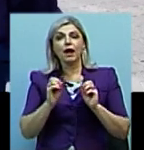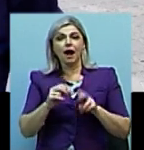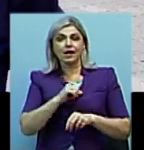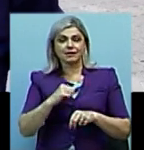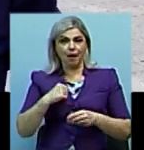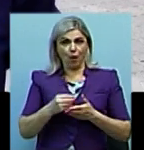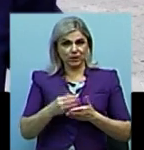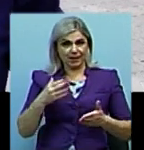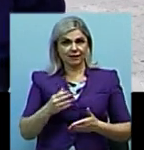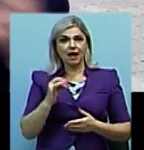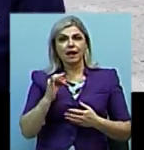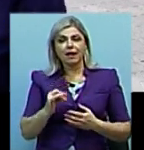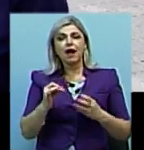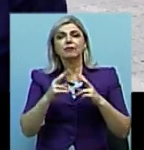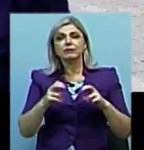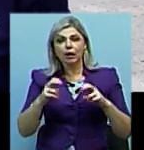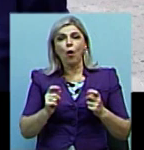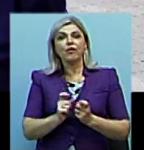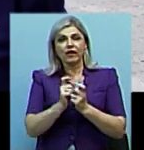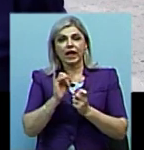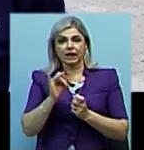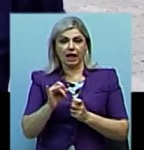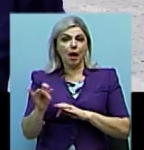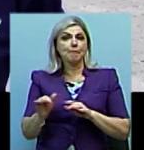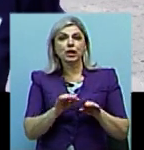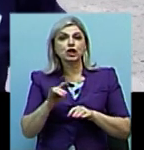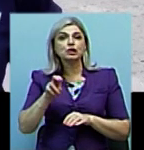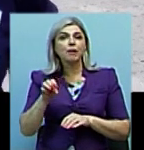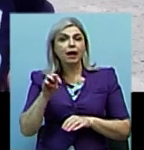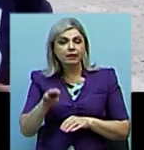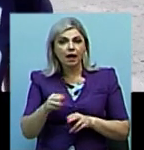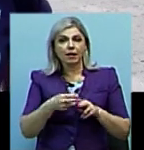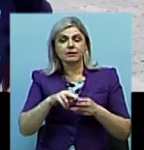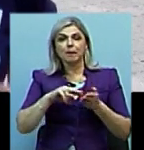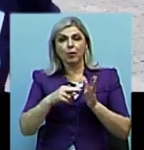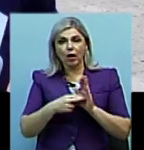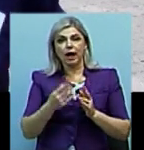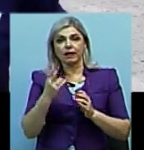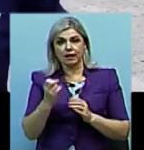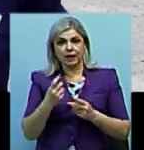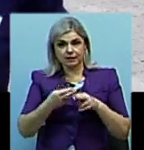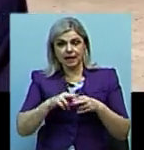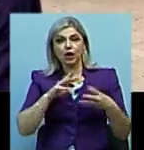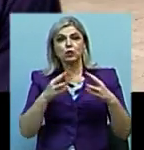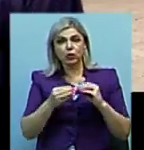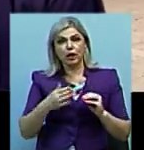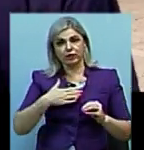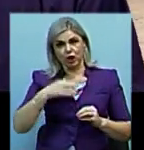самооцінка, резолюція конфліктів, проєктний менеджмент. Тобто є цей проєкт, який у нас зараз, це результат наших уроків.